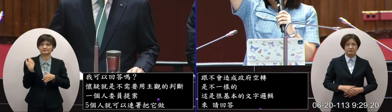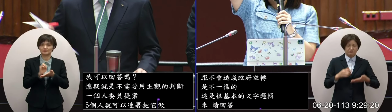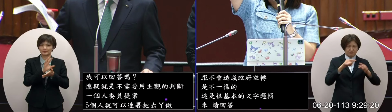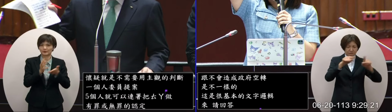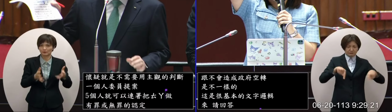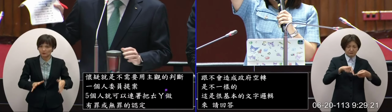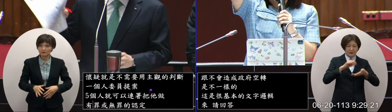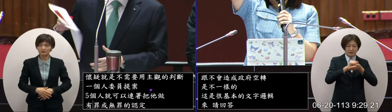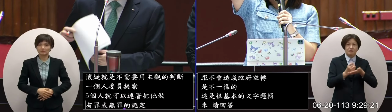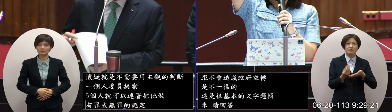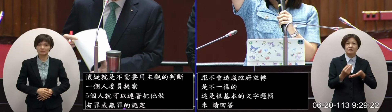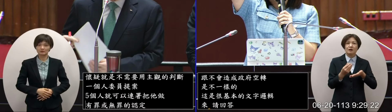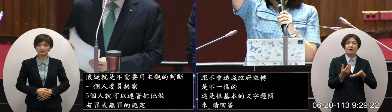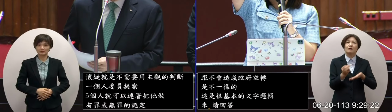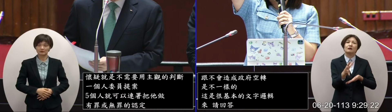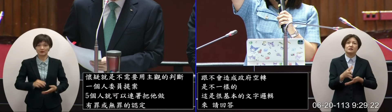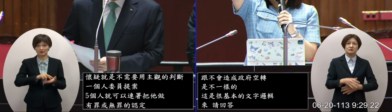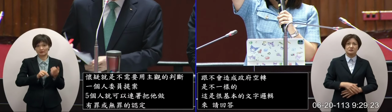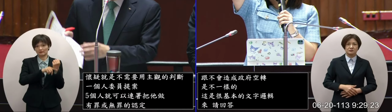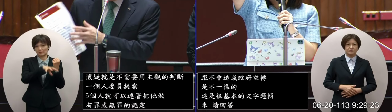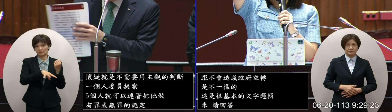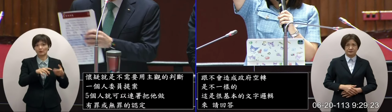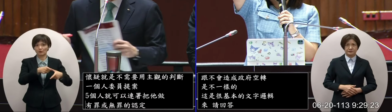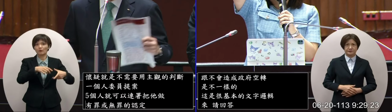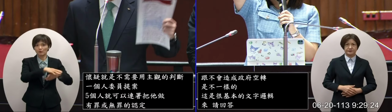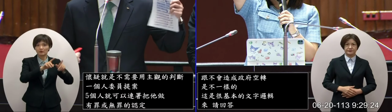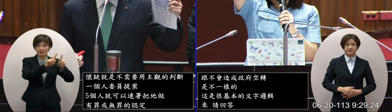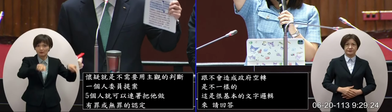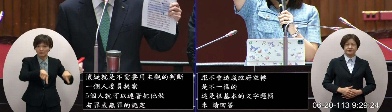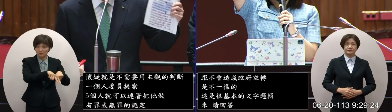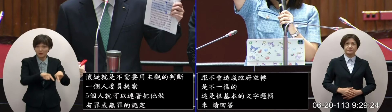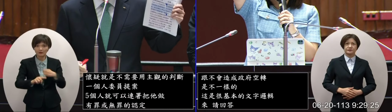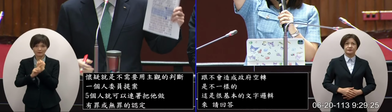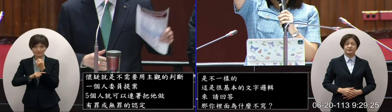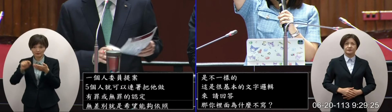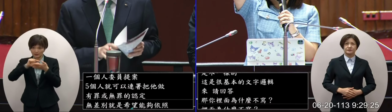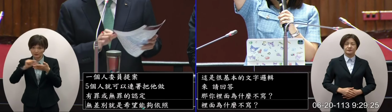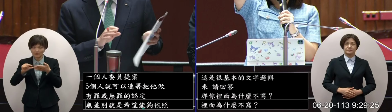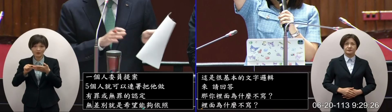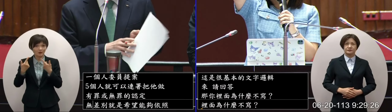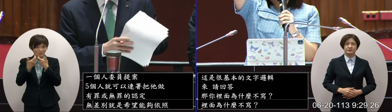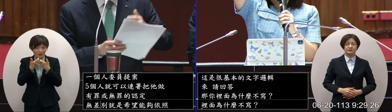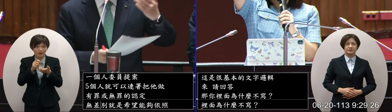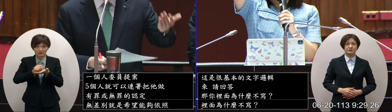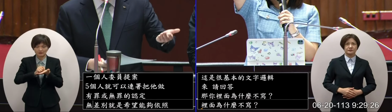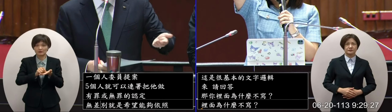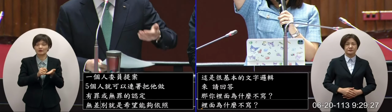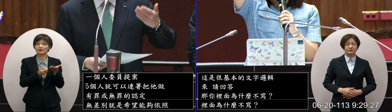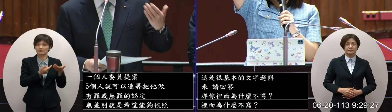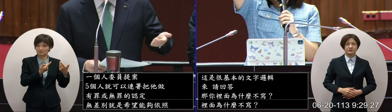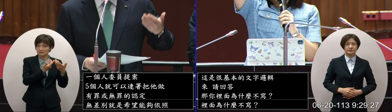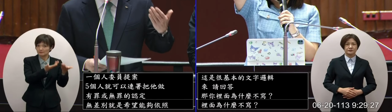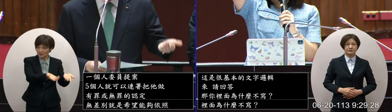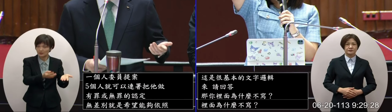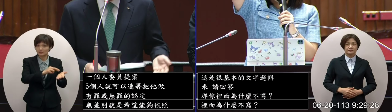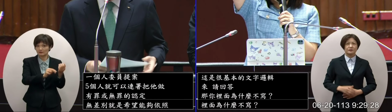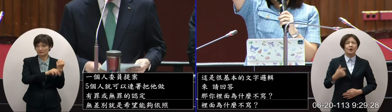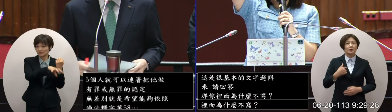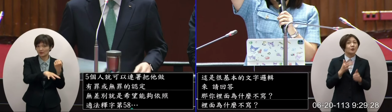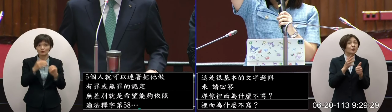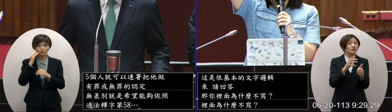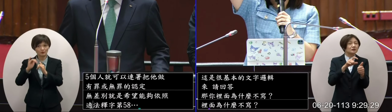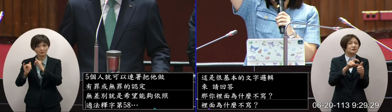写？ 跟大院的公文书依照法律的文字来做，跟民众的诉求，我们用一种法白